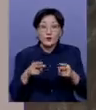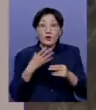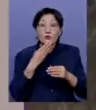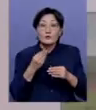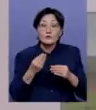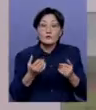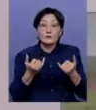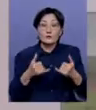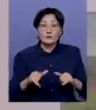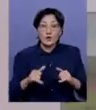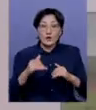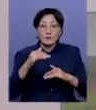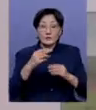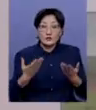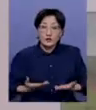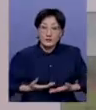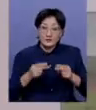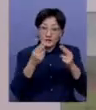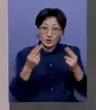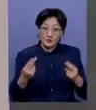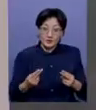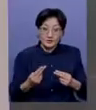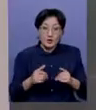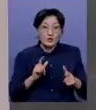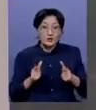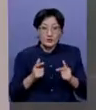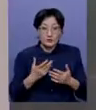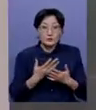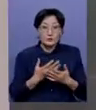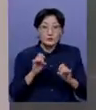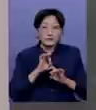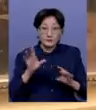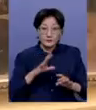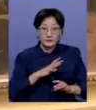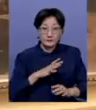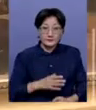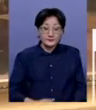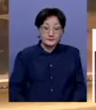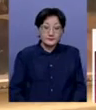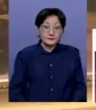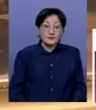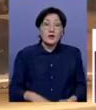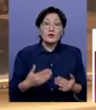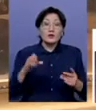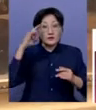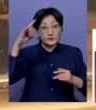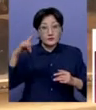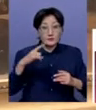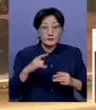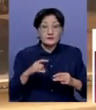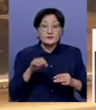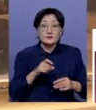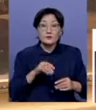өзінің ғажап этюдтерімен, тұрмыстық картиналар салудағы шынайылығымен танымал. Он является одним из основателей. Ол Қазақстандағы